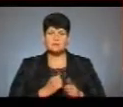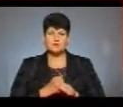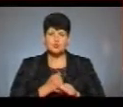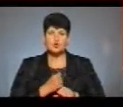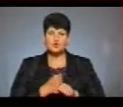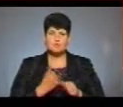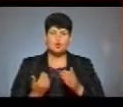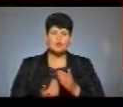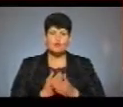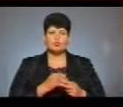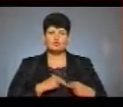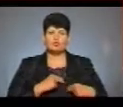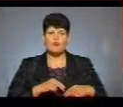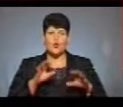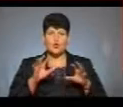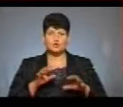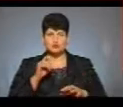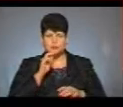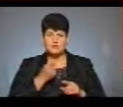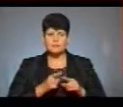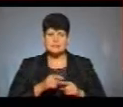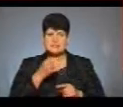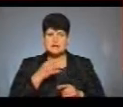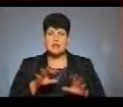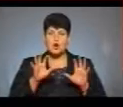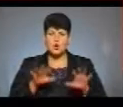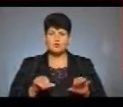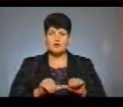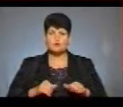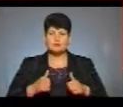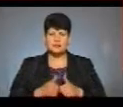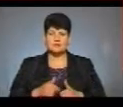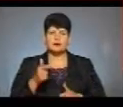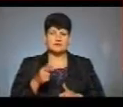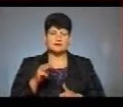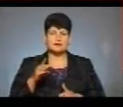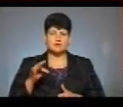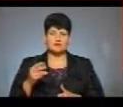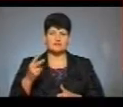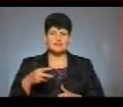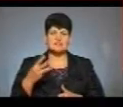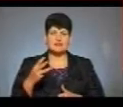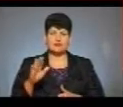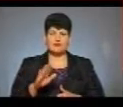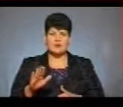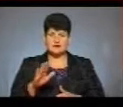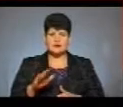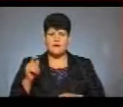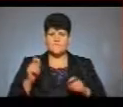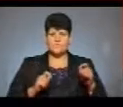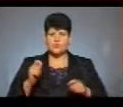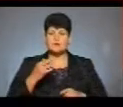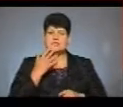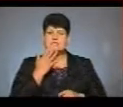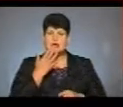нового Трудового кодексу України. Про це повідомила голова комітету Галина Третьякова 23 вересня на форумі